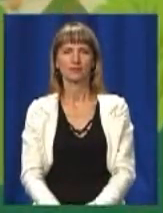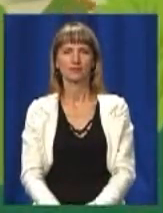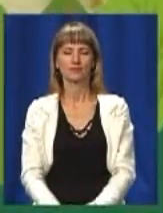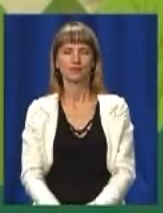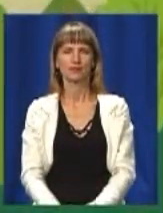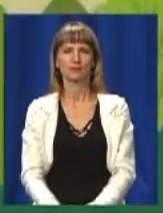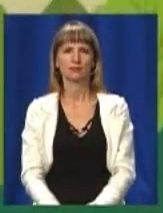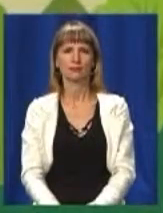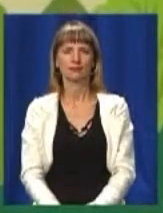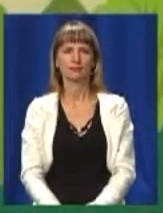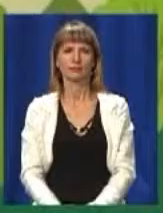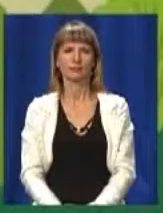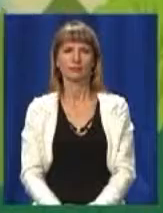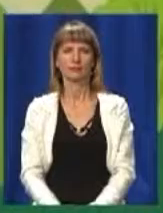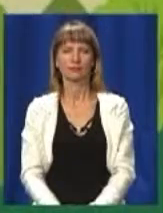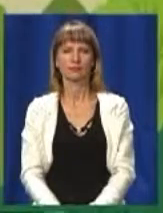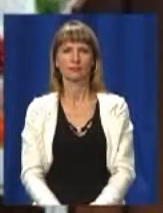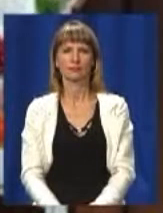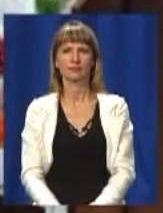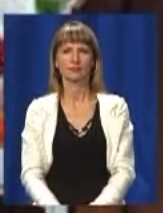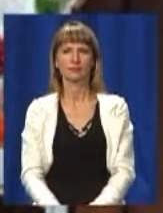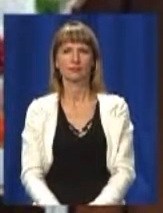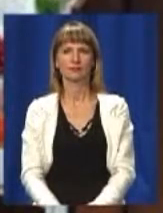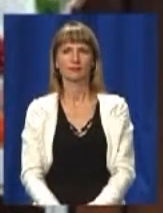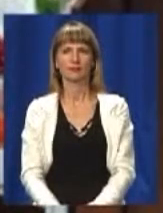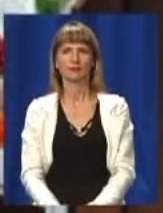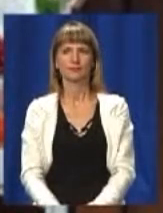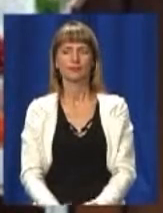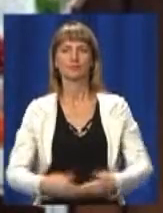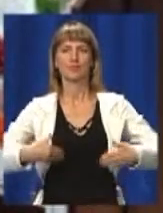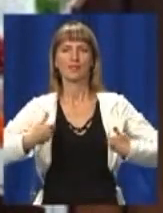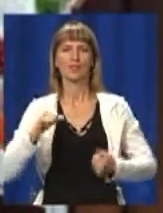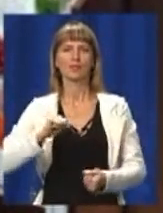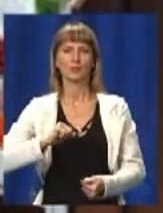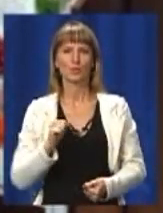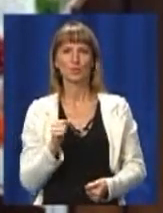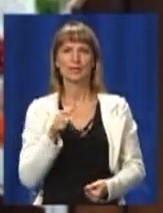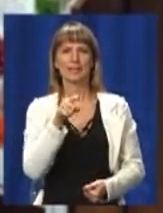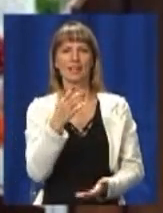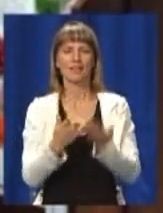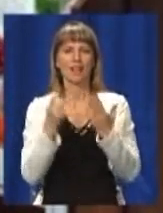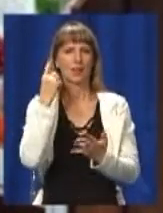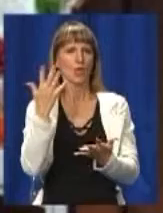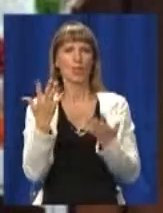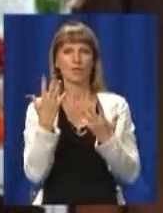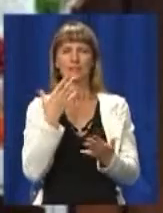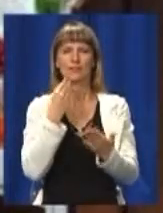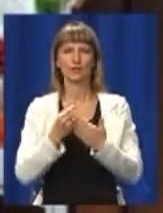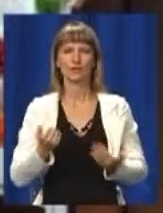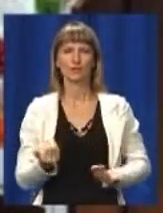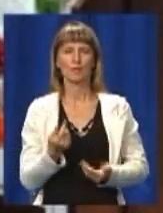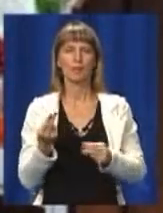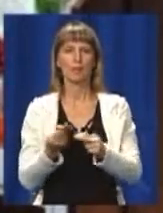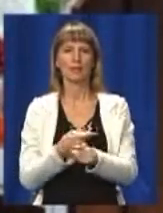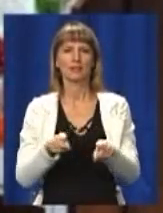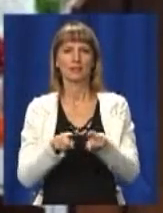Привіт, друже! Ти, мабуть, і не уявляєш свого життя без